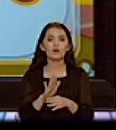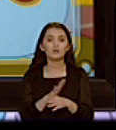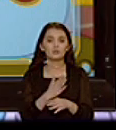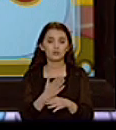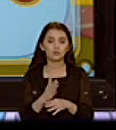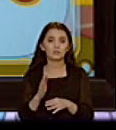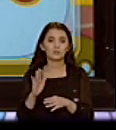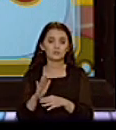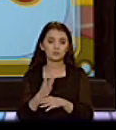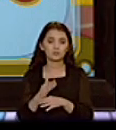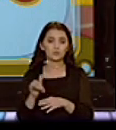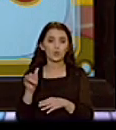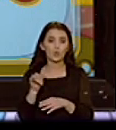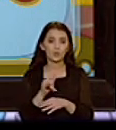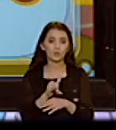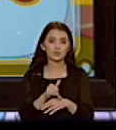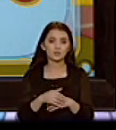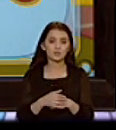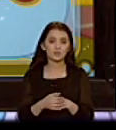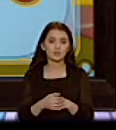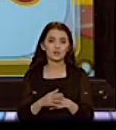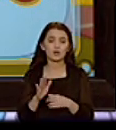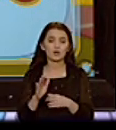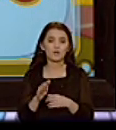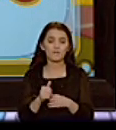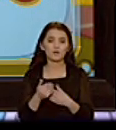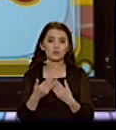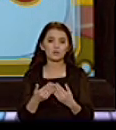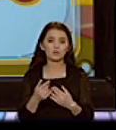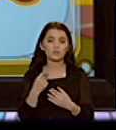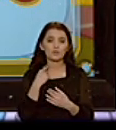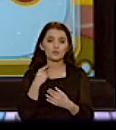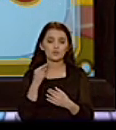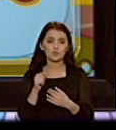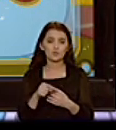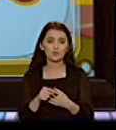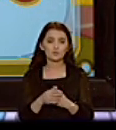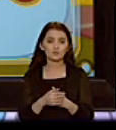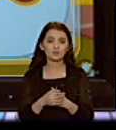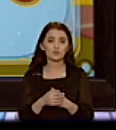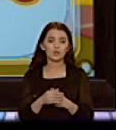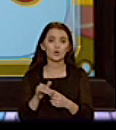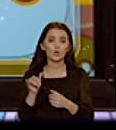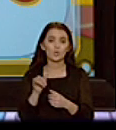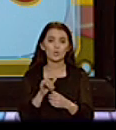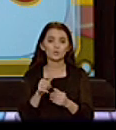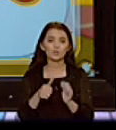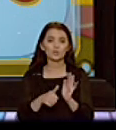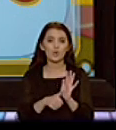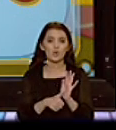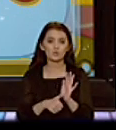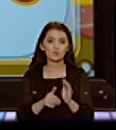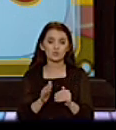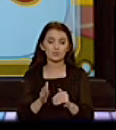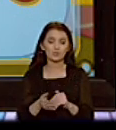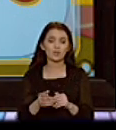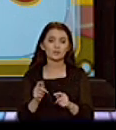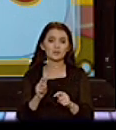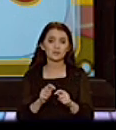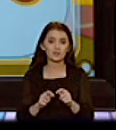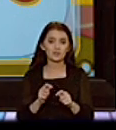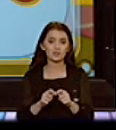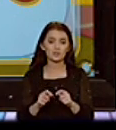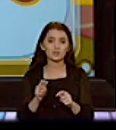Bo'linmani bo'luvchiga ko'paytiramiz va ushbu sonlar ko'paytmasi 600 ga teng.